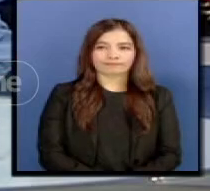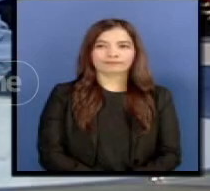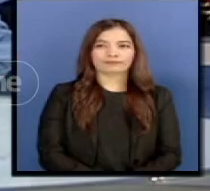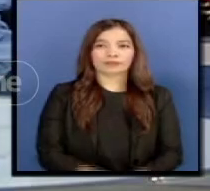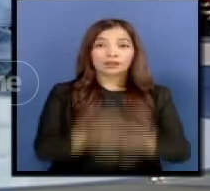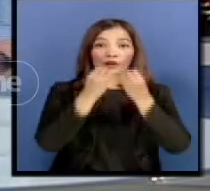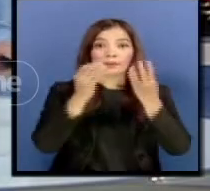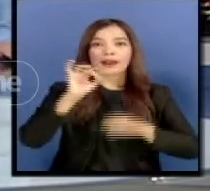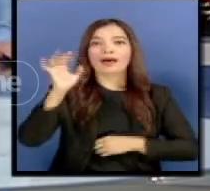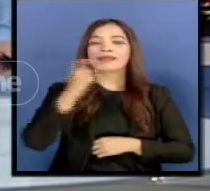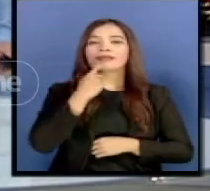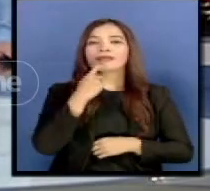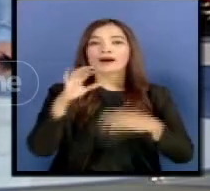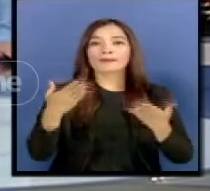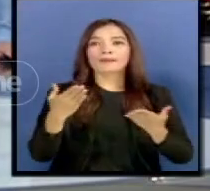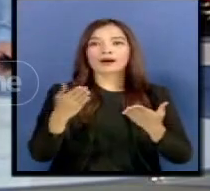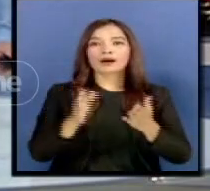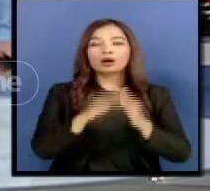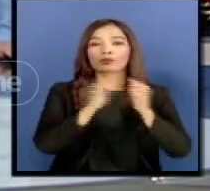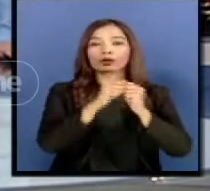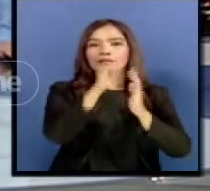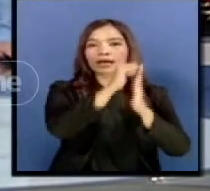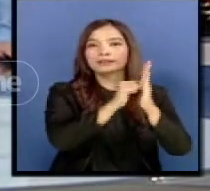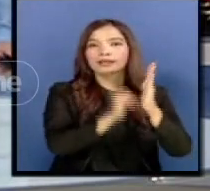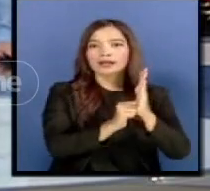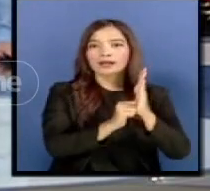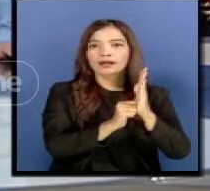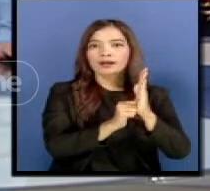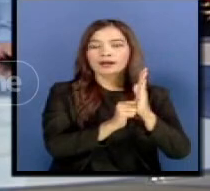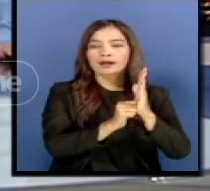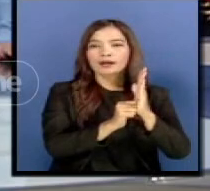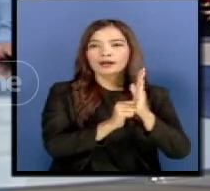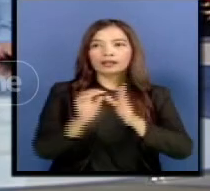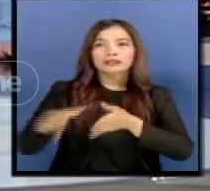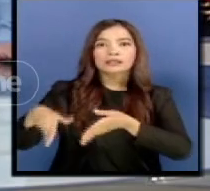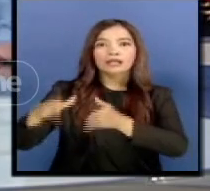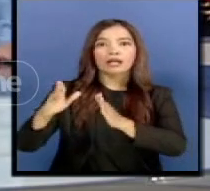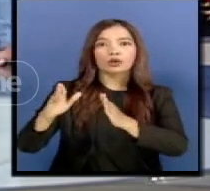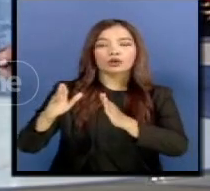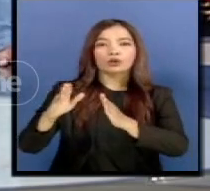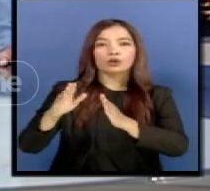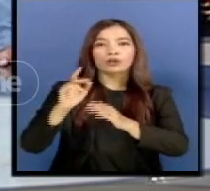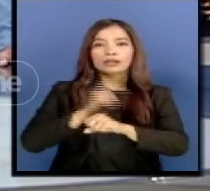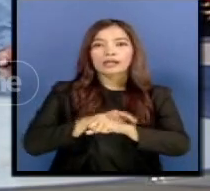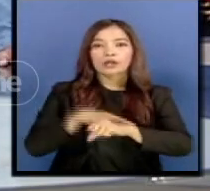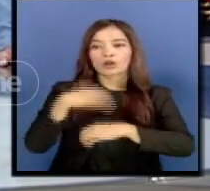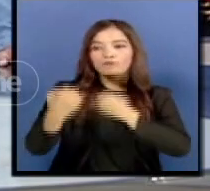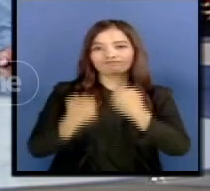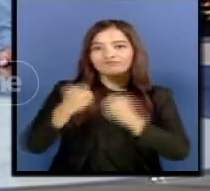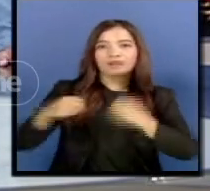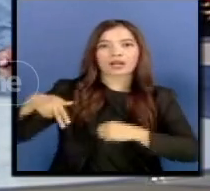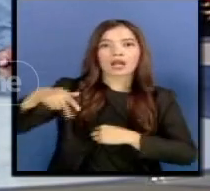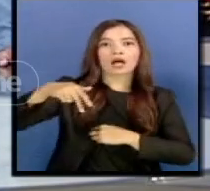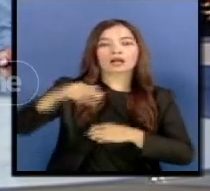Kita ke kabar lainnya, pemirsa, penyelenggara One Runner melakukan kalibrasi rute jelang event lari pada